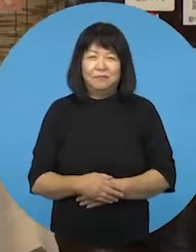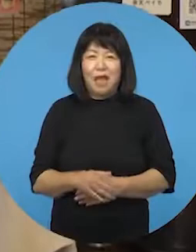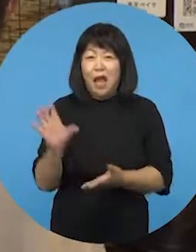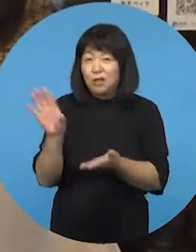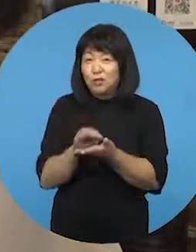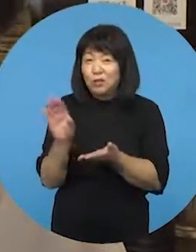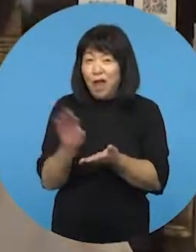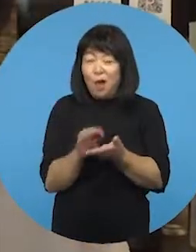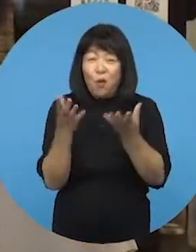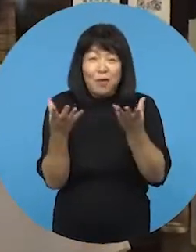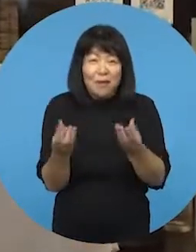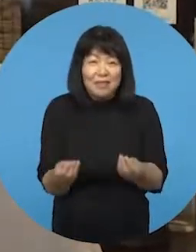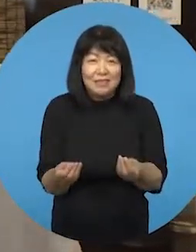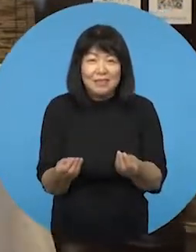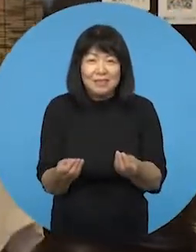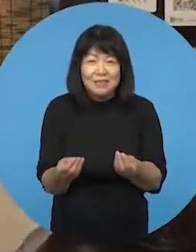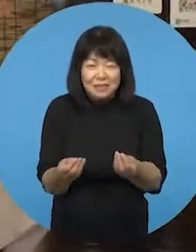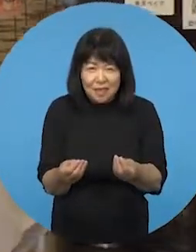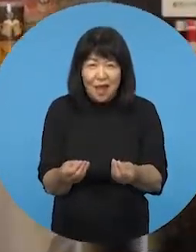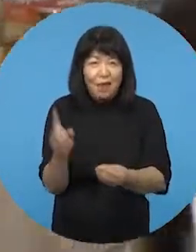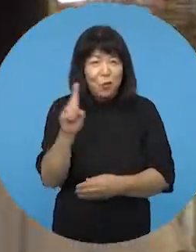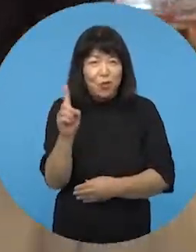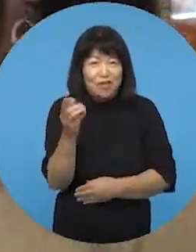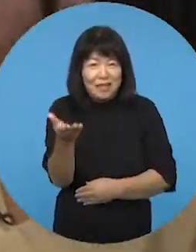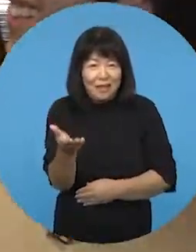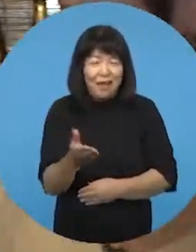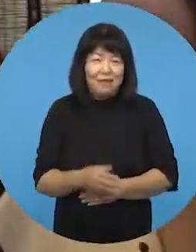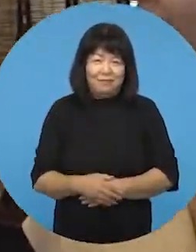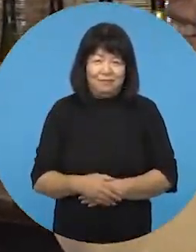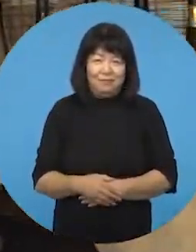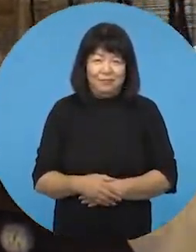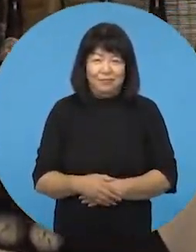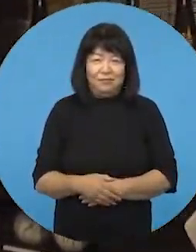取材が終わりました。 はい、 取材してみていかがでしたか。